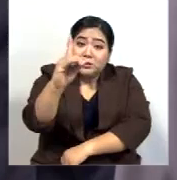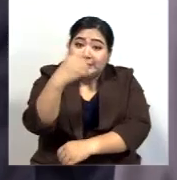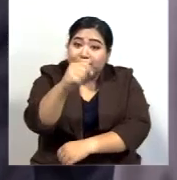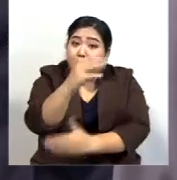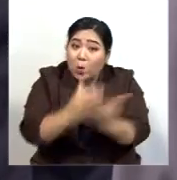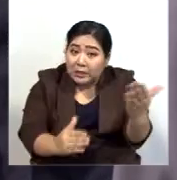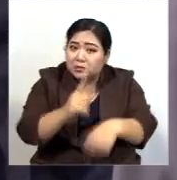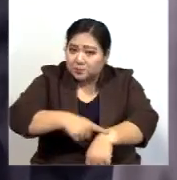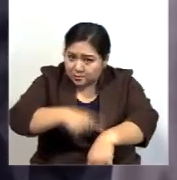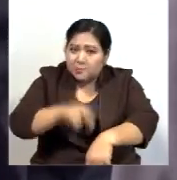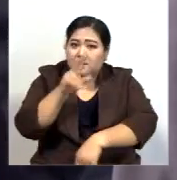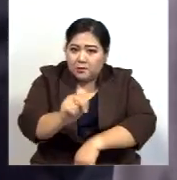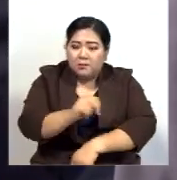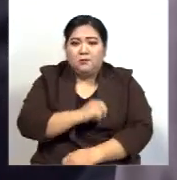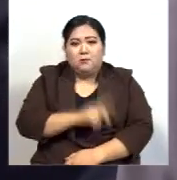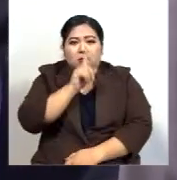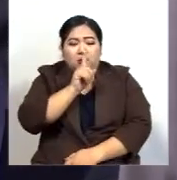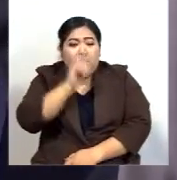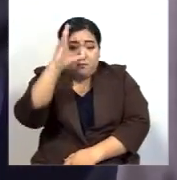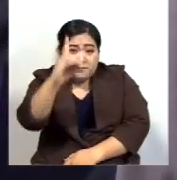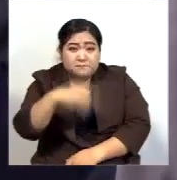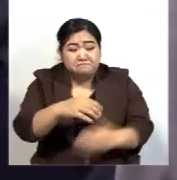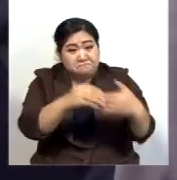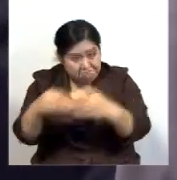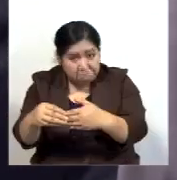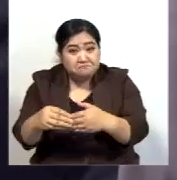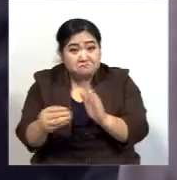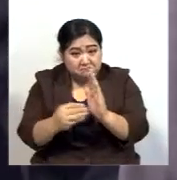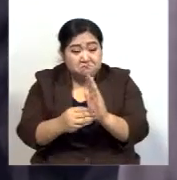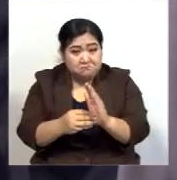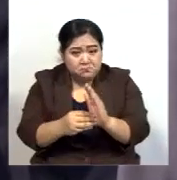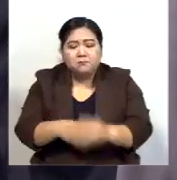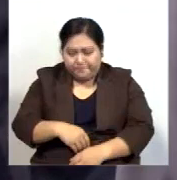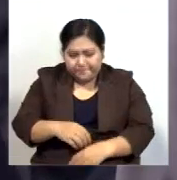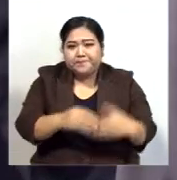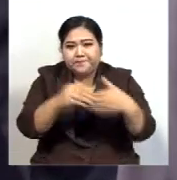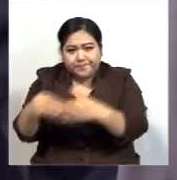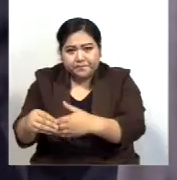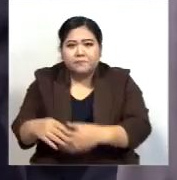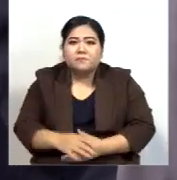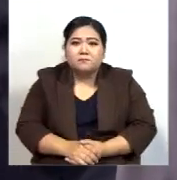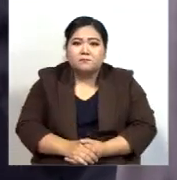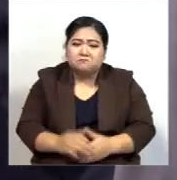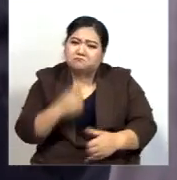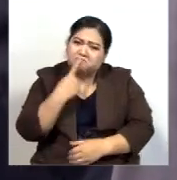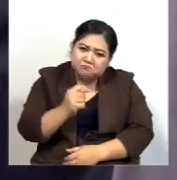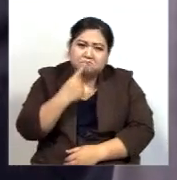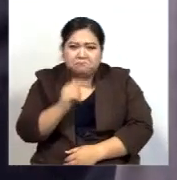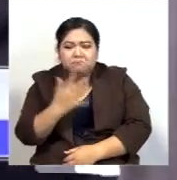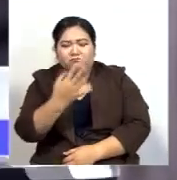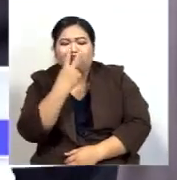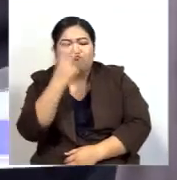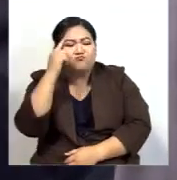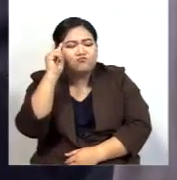เลยนะ อะไรนะ พร ุ่ งนี้จะเอาตัวผู้ต้องหาไปด้วยเลย ก็คงจะเอาไปด้วยนะครับแต่ในข้อจำกัดถ้าเขาจะตอบหรือไม่ตอบก็อีกเรื่อง